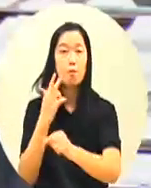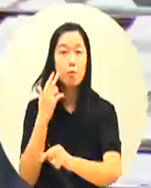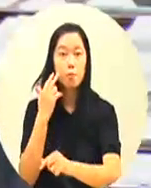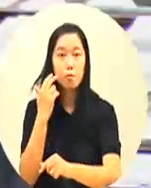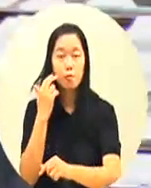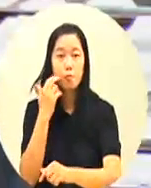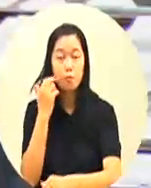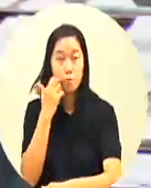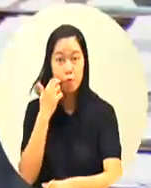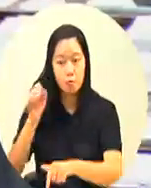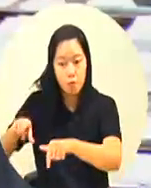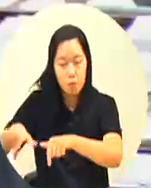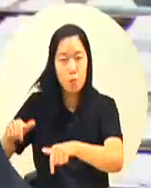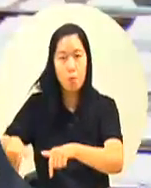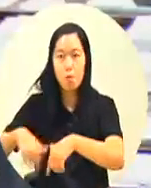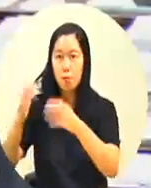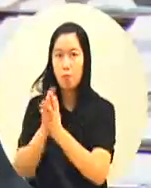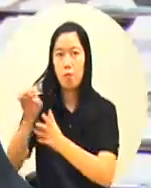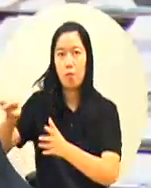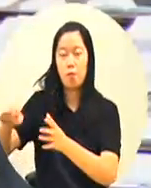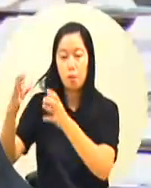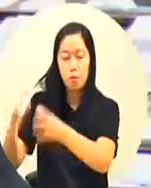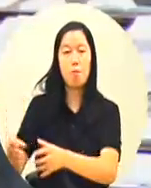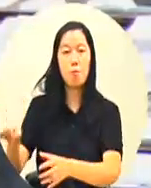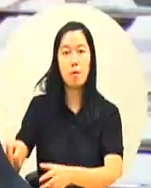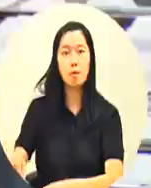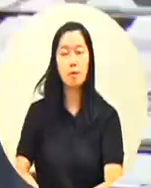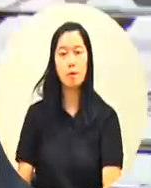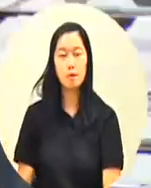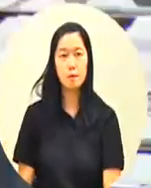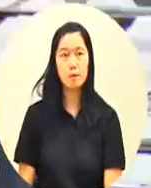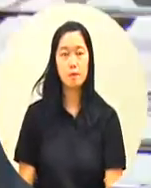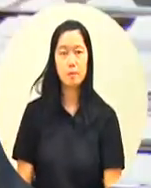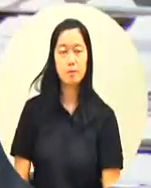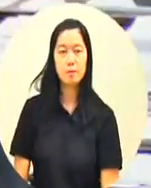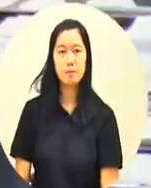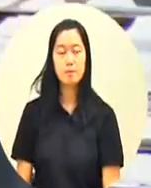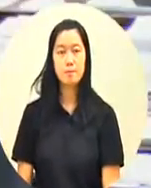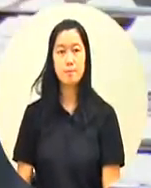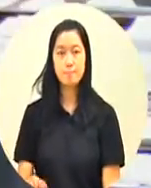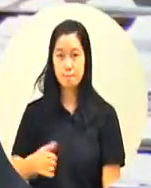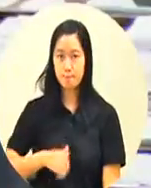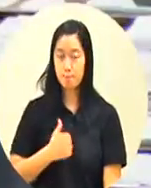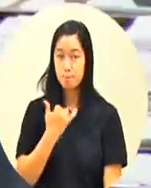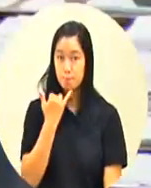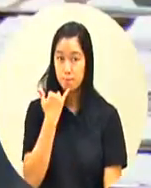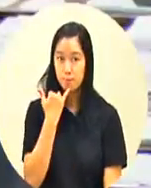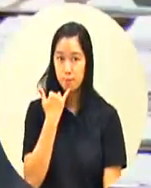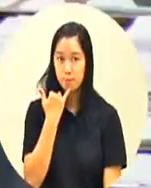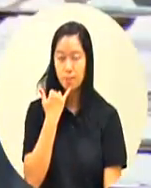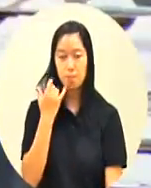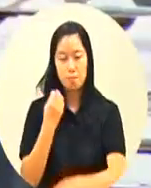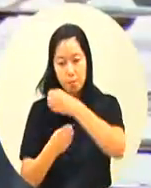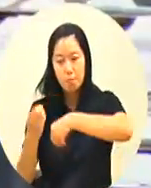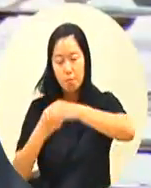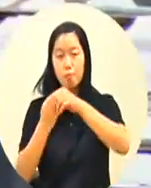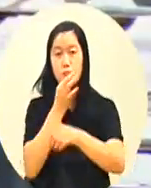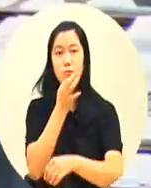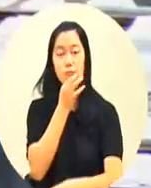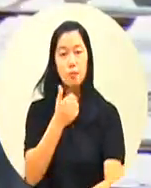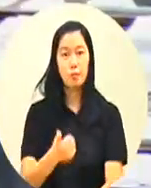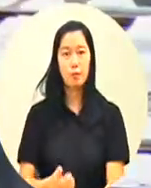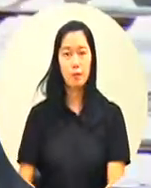多的耗费的能源各种资源很多东西都在那里，那其实是很多可以充分运用那个地方了哈。